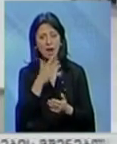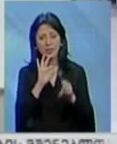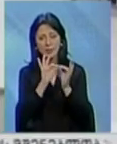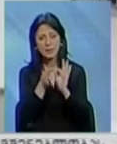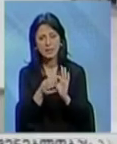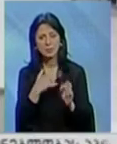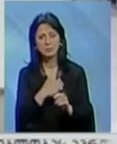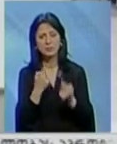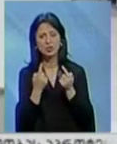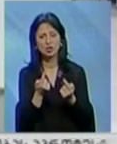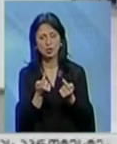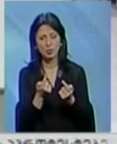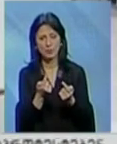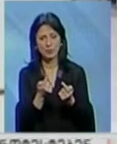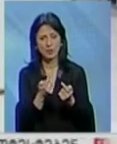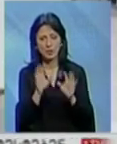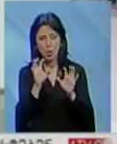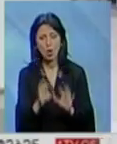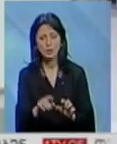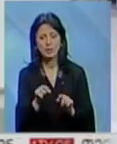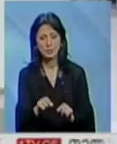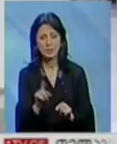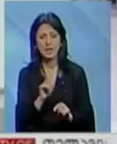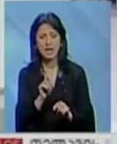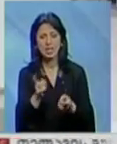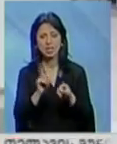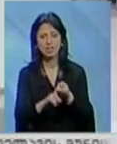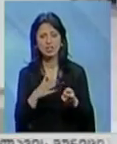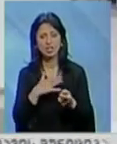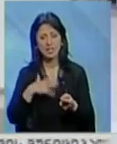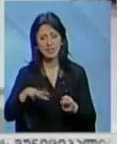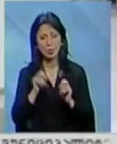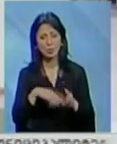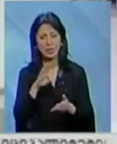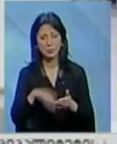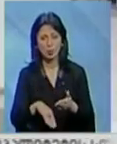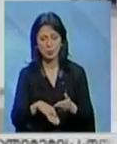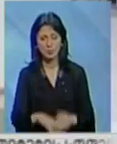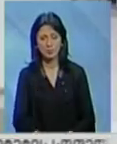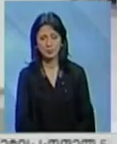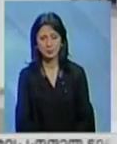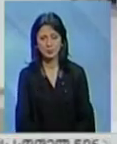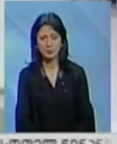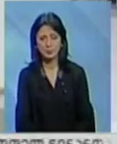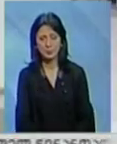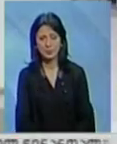დეტალები იმ მნიშვნელოვანი კონცეფციისა, რომელიც შეეხება ჩვენი ქვეყნის უსაფრთხოებას,